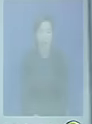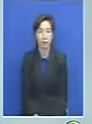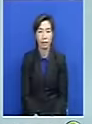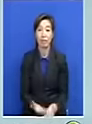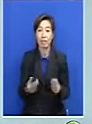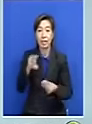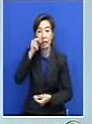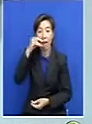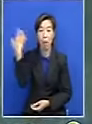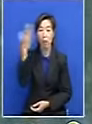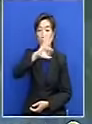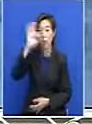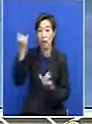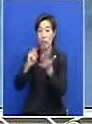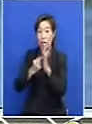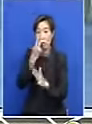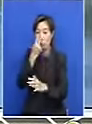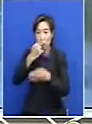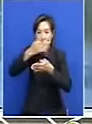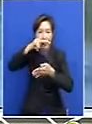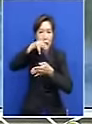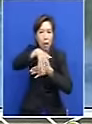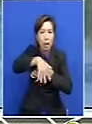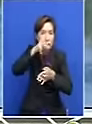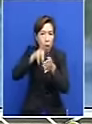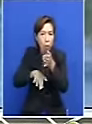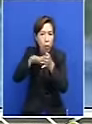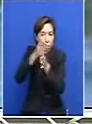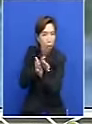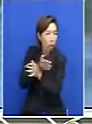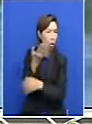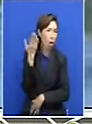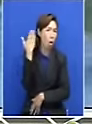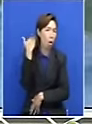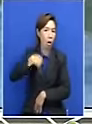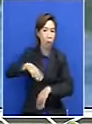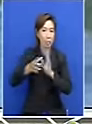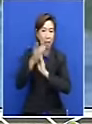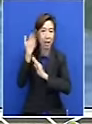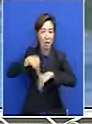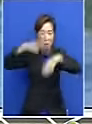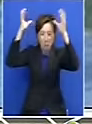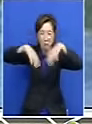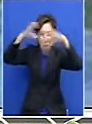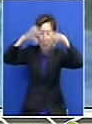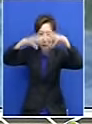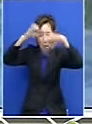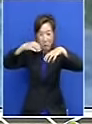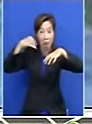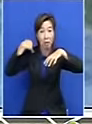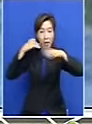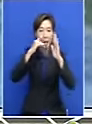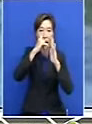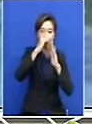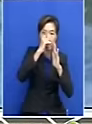ดินน้ำลมฟ้าพยากรณ์วันนี้เริ่มต้นกันด้วยการจับตาปริมาณน้ำในเขื่อนหลังจากที่มีฝนตกลงมาอย่างต่อเนื่องในช่วงของสัปดาห์ที่ผ่านมานะครับในบริเวณของพื้นที่ทางด้าน